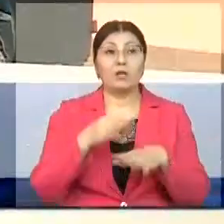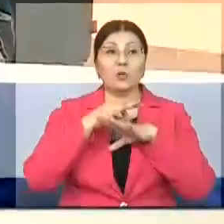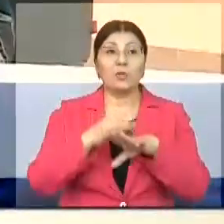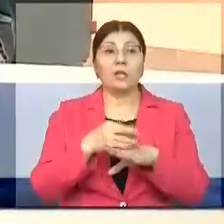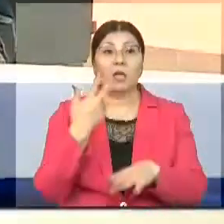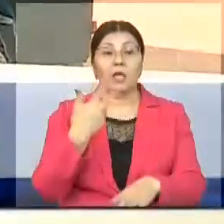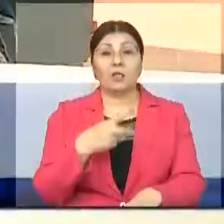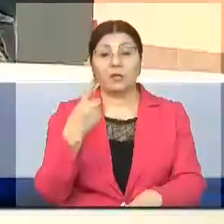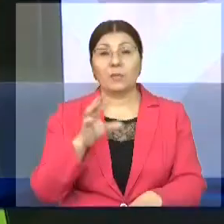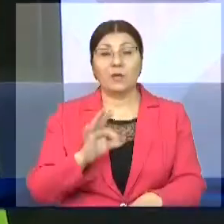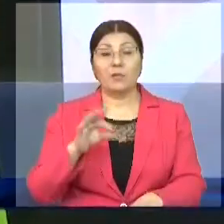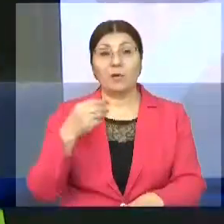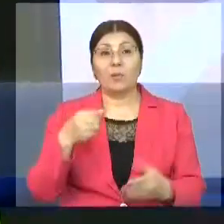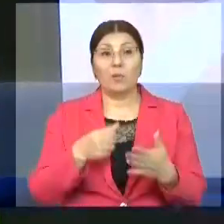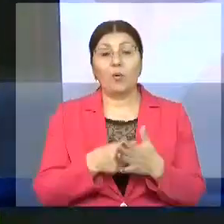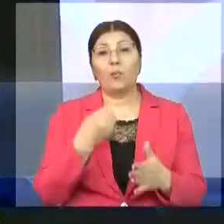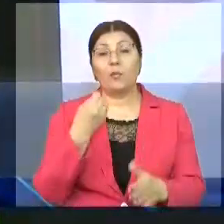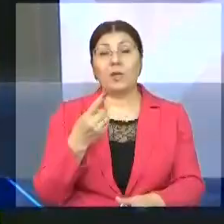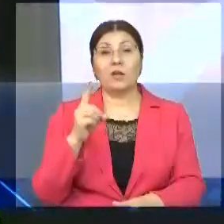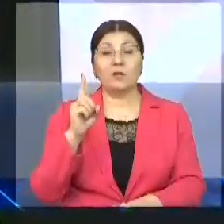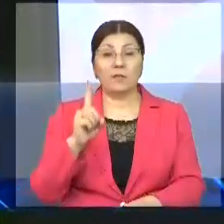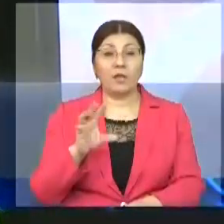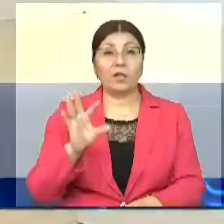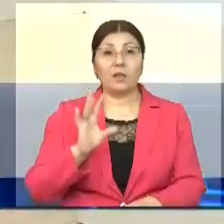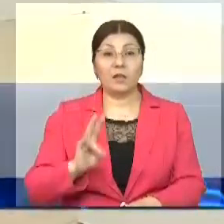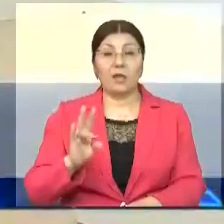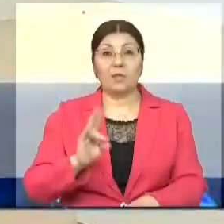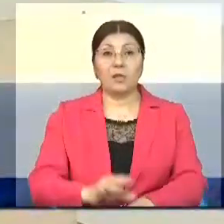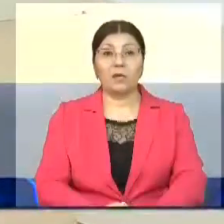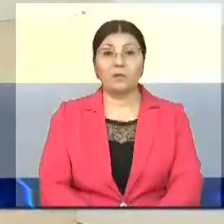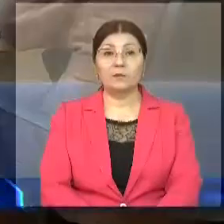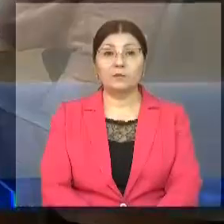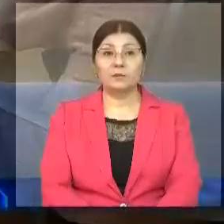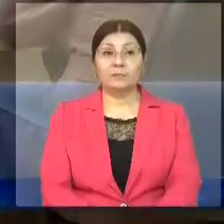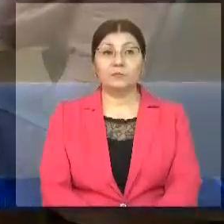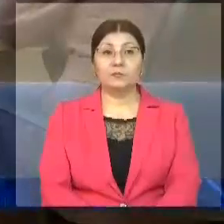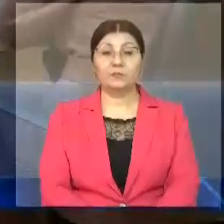с 31 октября по 1 ноября. Зарина Утба, Жанадель Сагиев, телеканал Актюбинь.